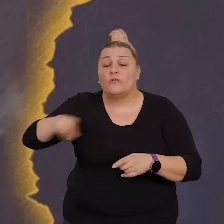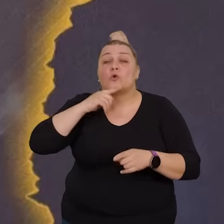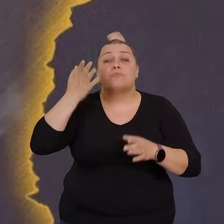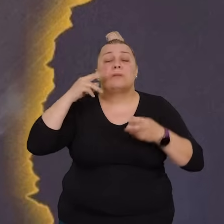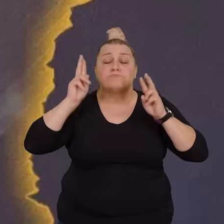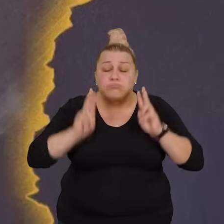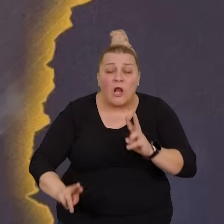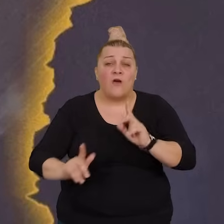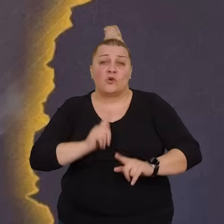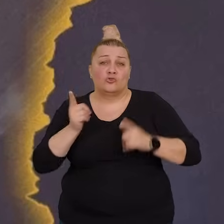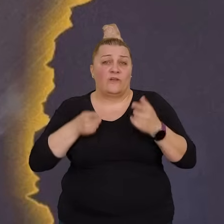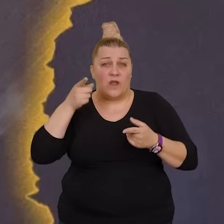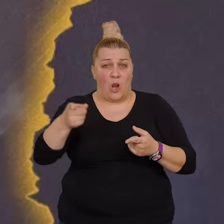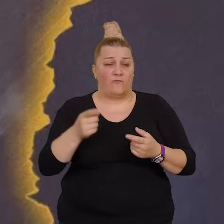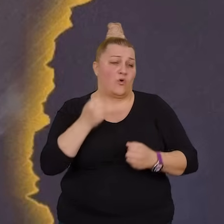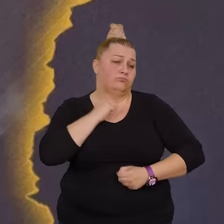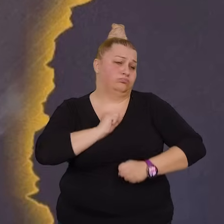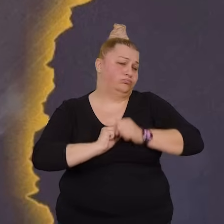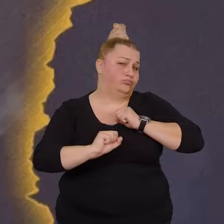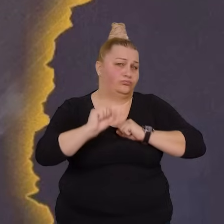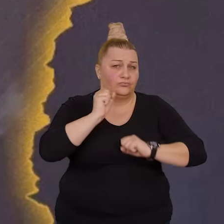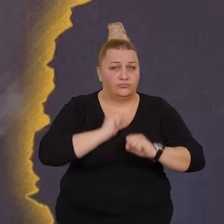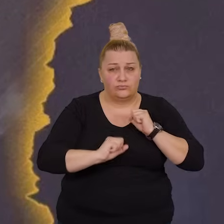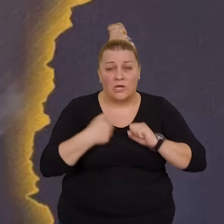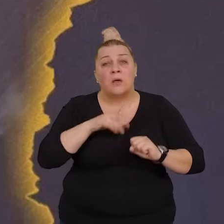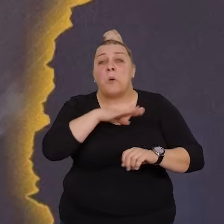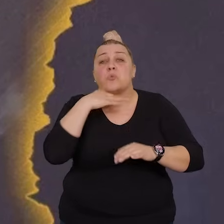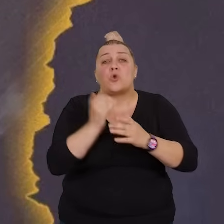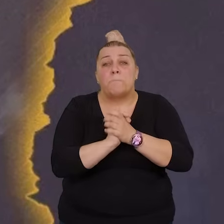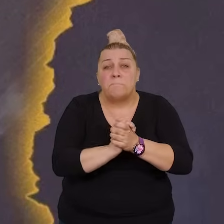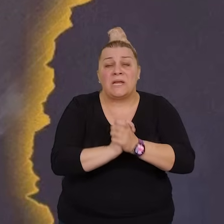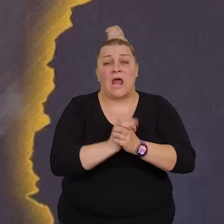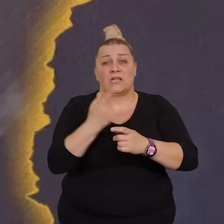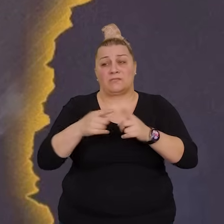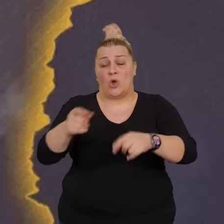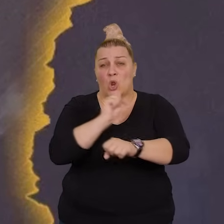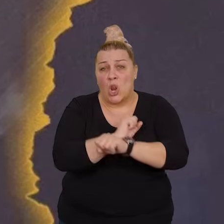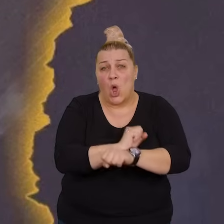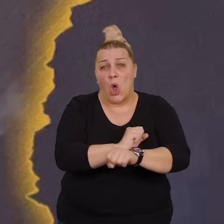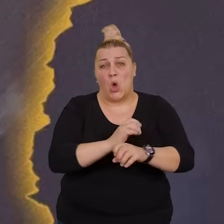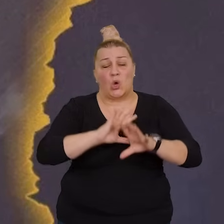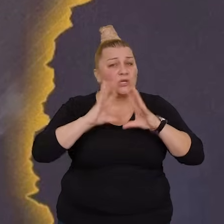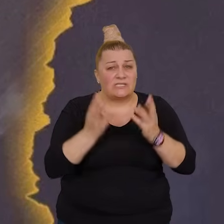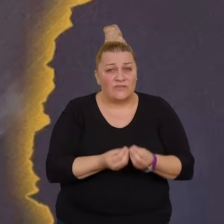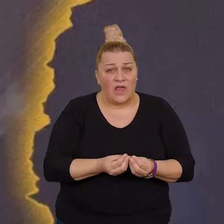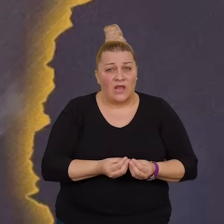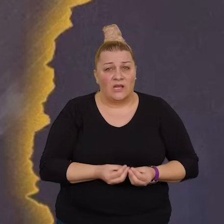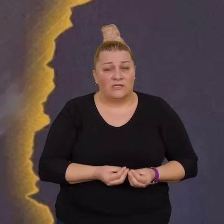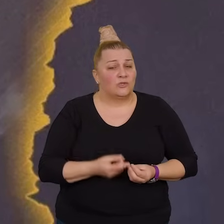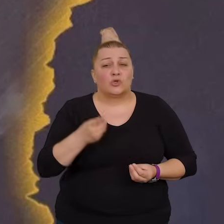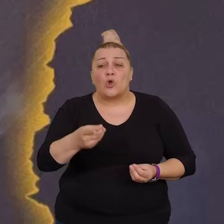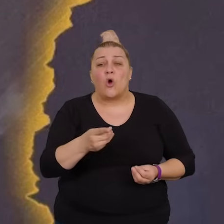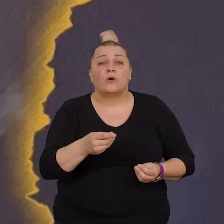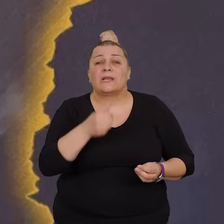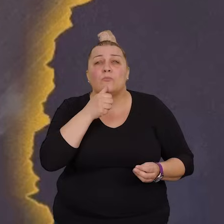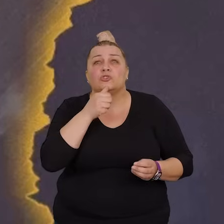masu ljudi, masu prijatelja koji su prošli te strahote i srbijanskih logora i sve, čega sve ne. Gledajte, oni ne mogu biti normalni